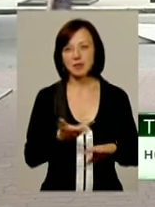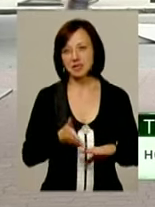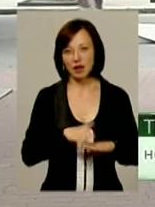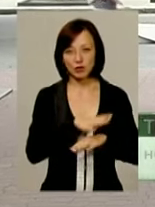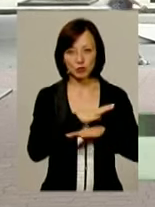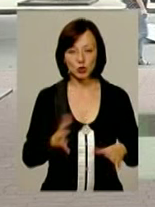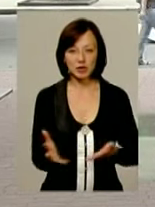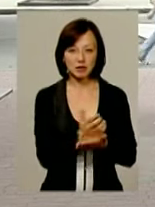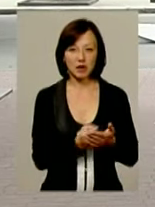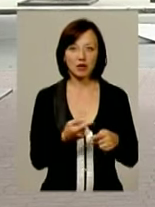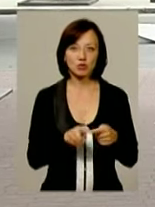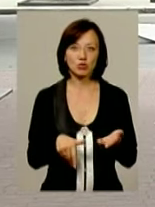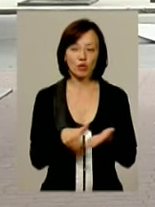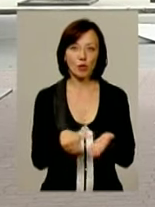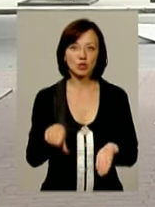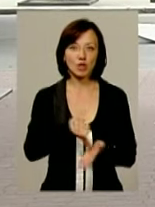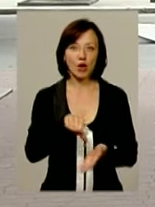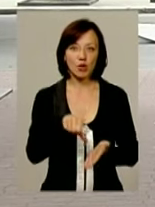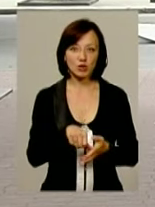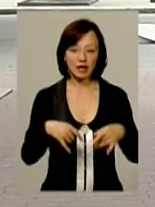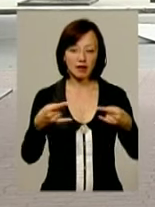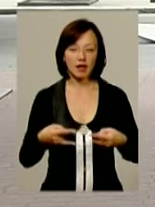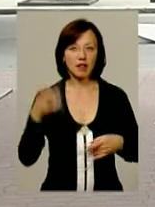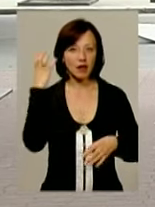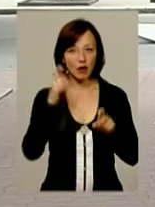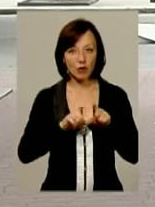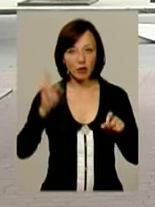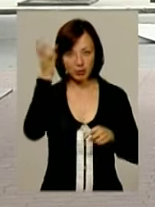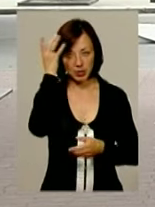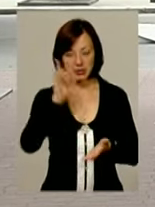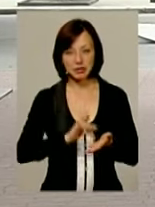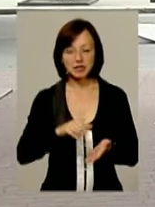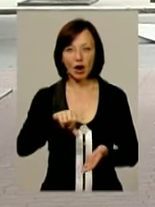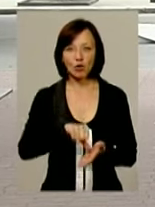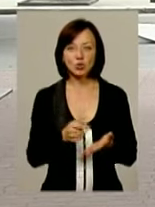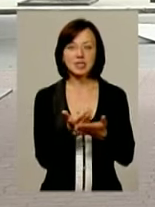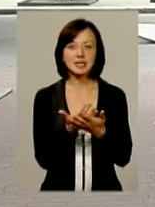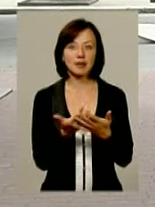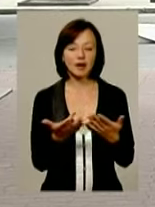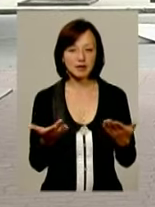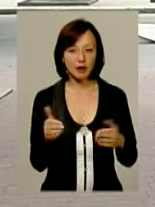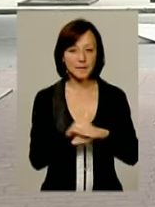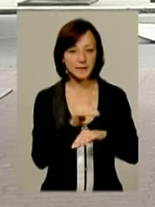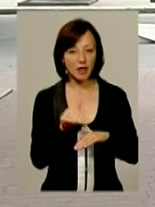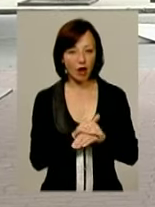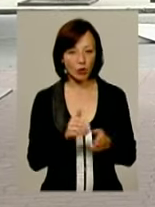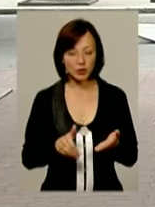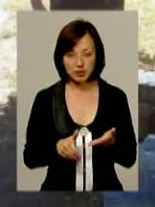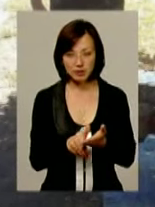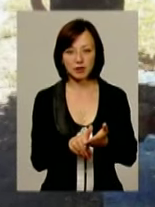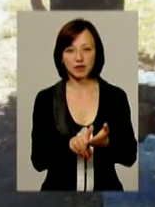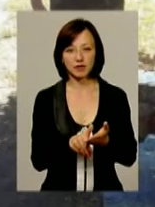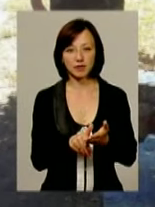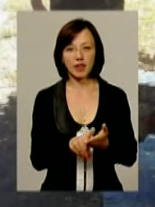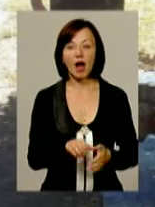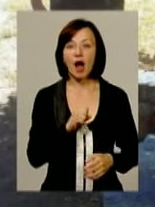цю допомогу за участі телерадіокомпанії «Поділля Центр», за участі різних благодійників, які допомагали.